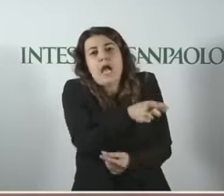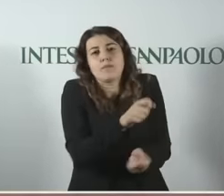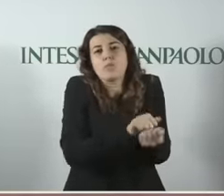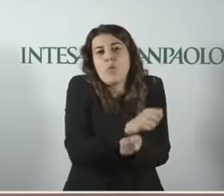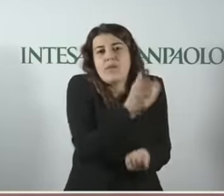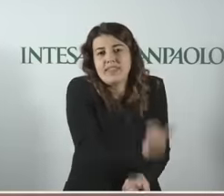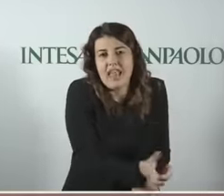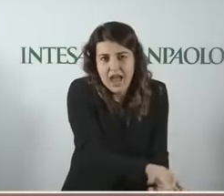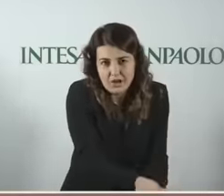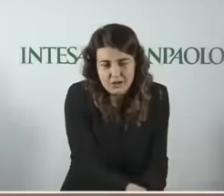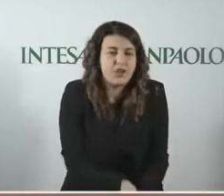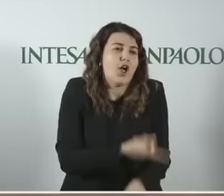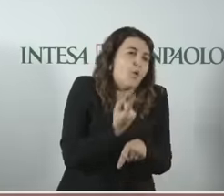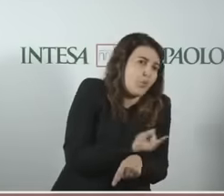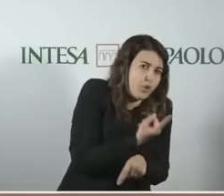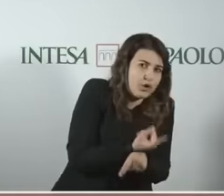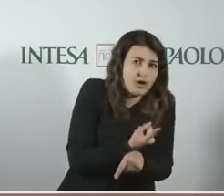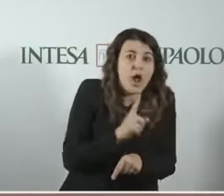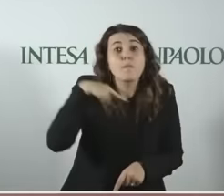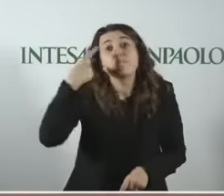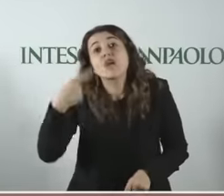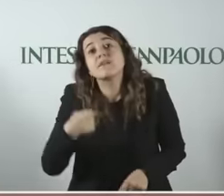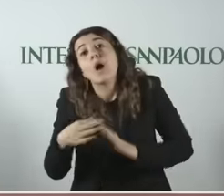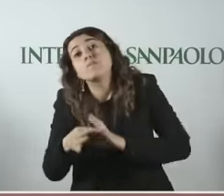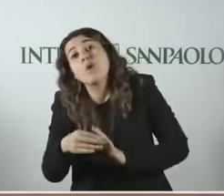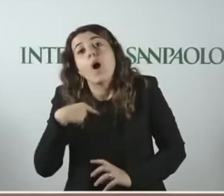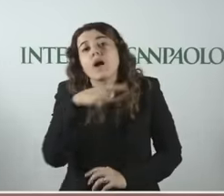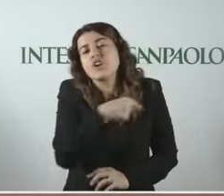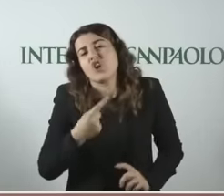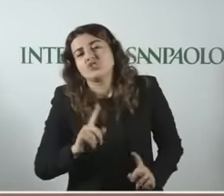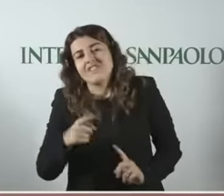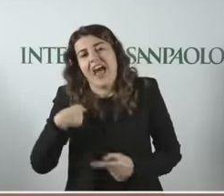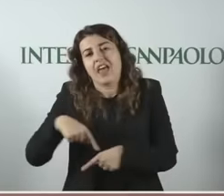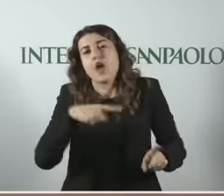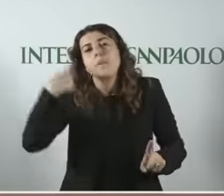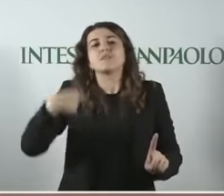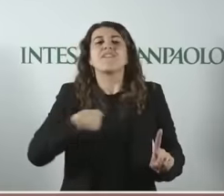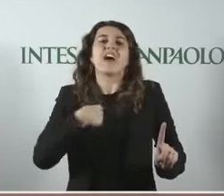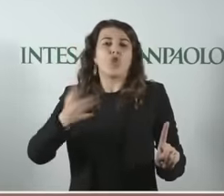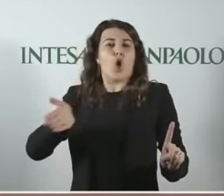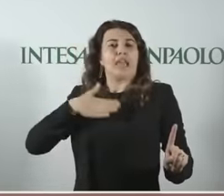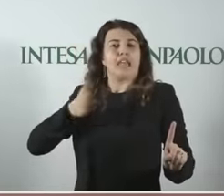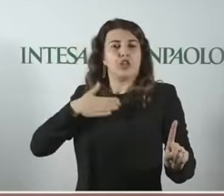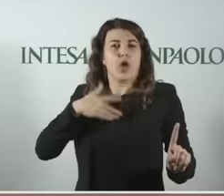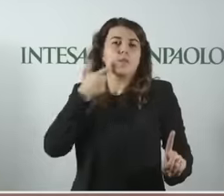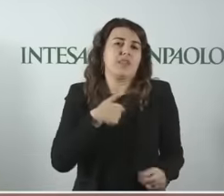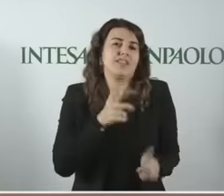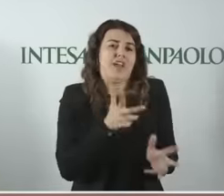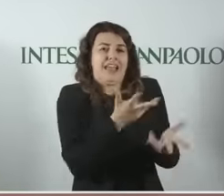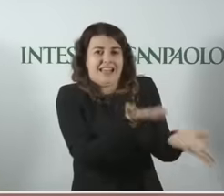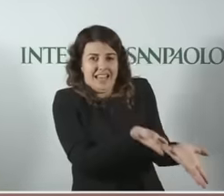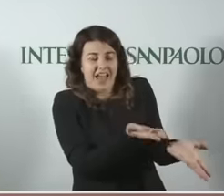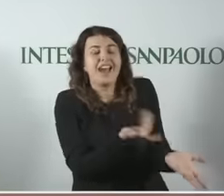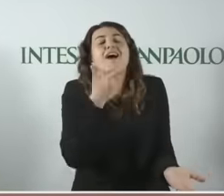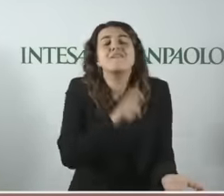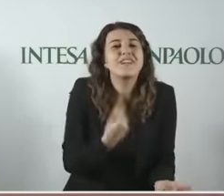Mugnaio la prossima volta mia moglie non la mando vado io dal Mugnaio la prossima volta e Però intanto dal Mugnaio Sai cosa ho